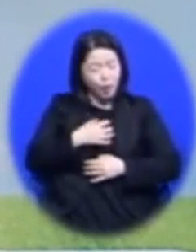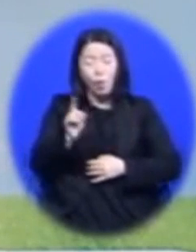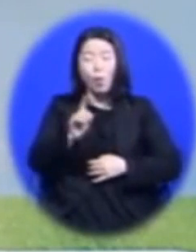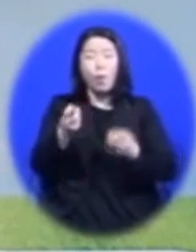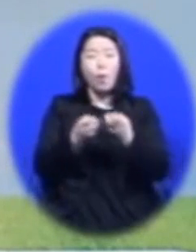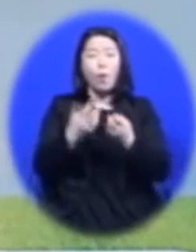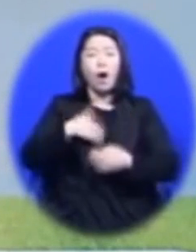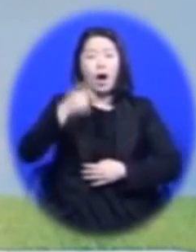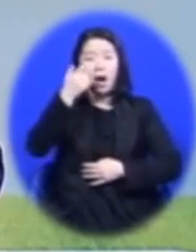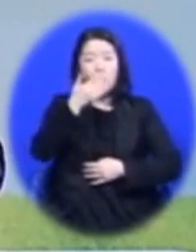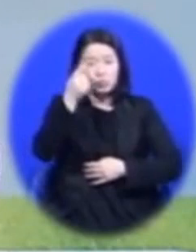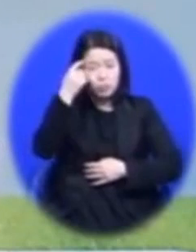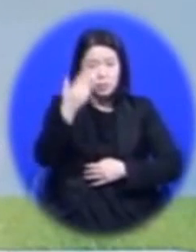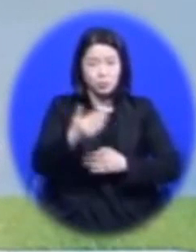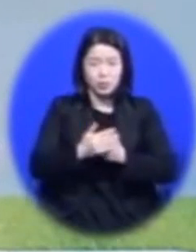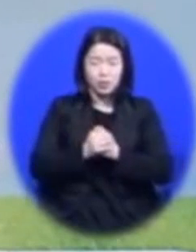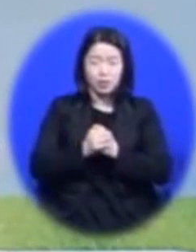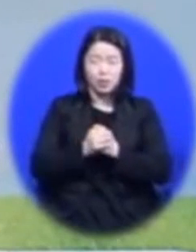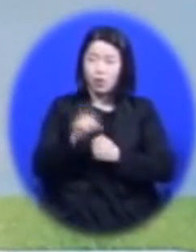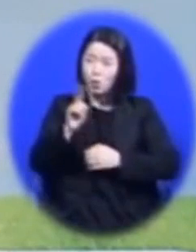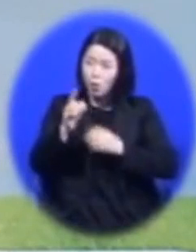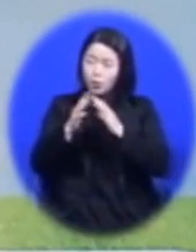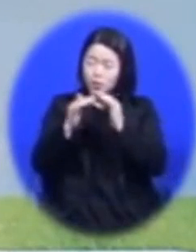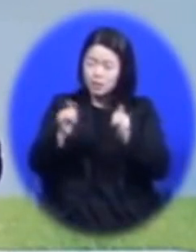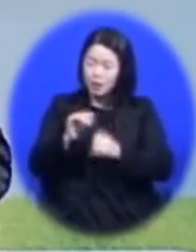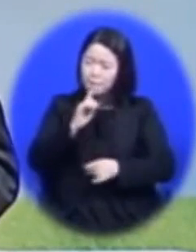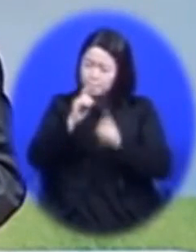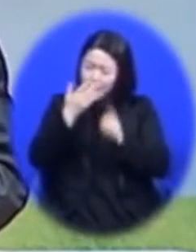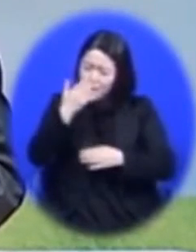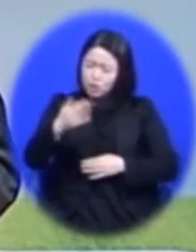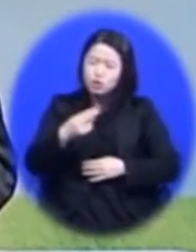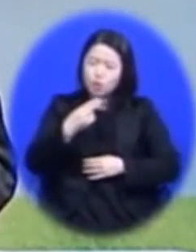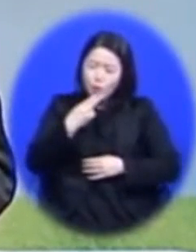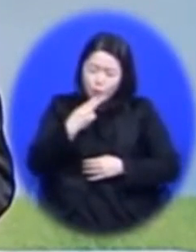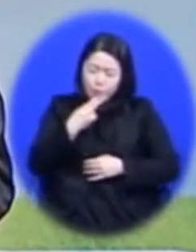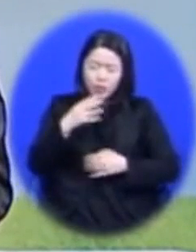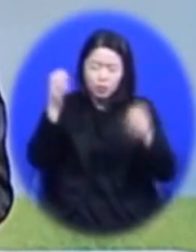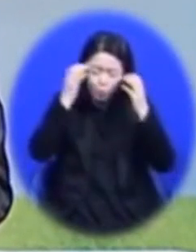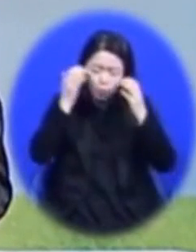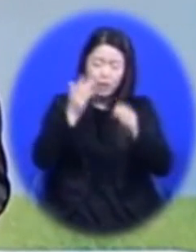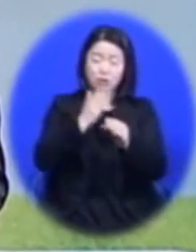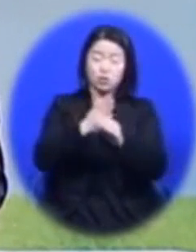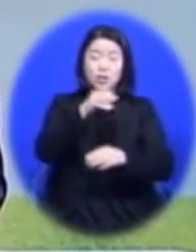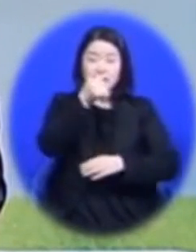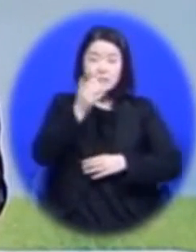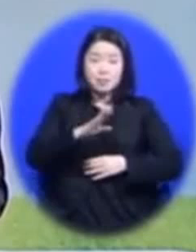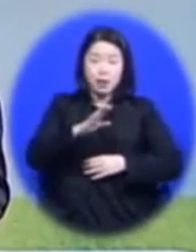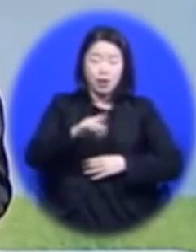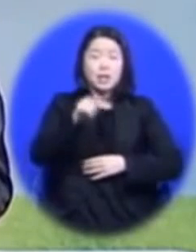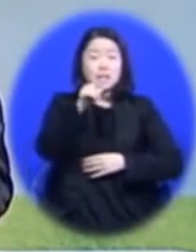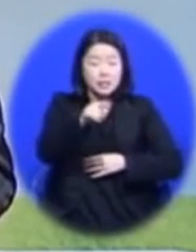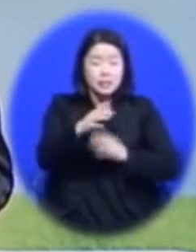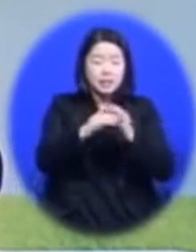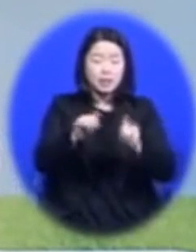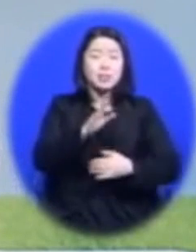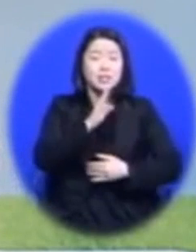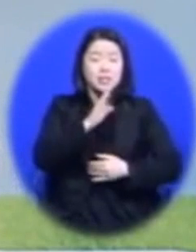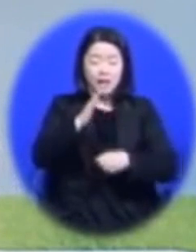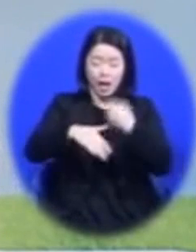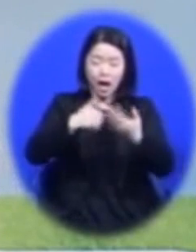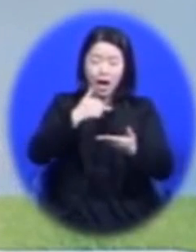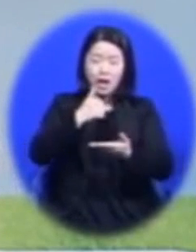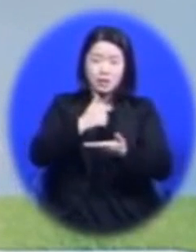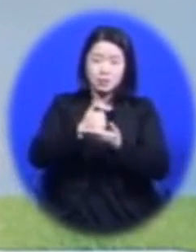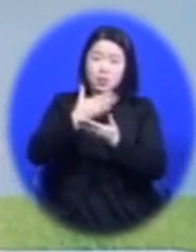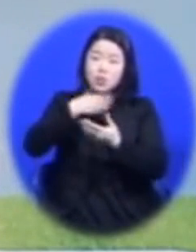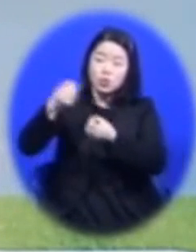있겠습니까? 어떤 사람이 지금 말할 수 없는 고난 중에 있다고 해도 그 사람이 사실은 하나님의 말할 수 없는 축복을 받고 있는